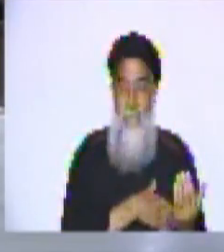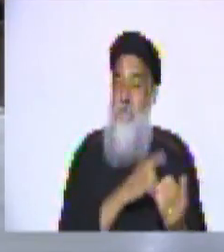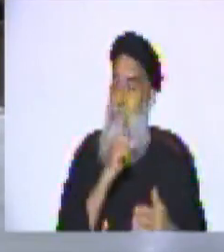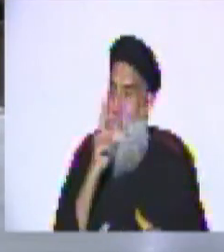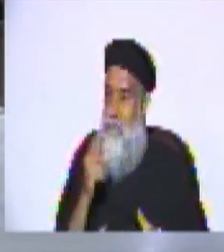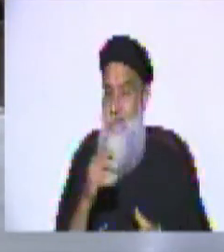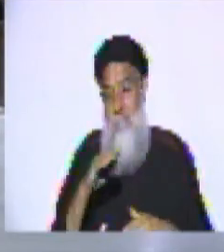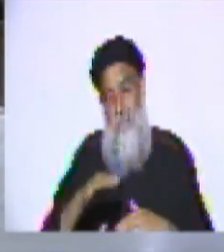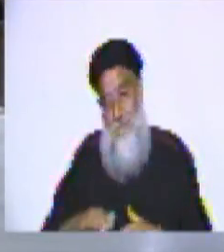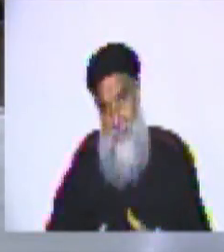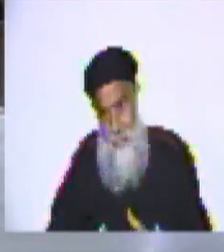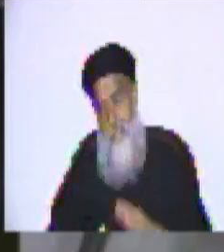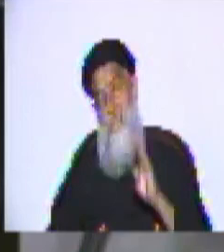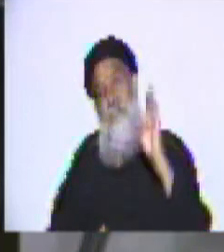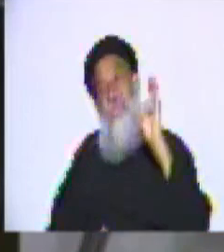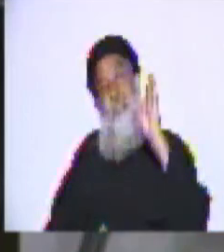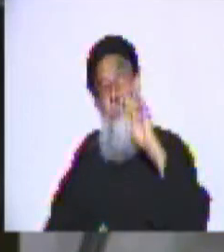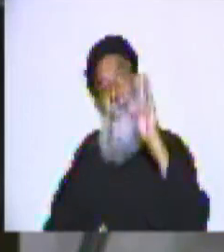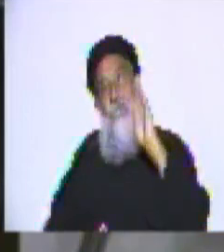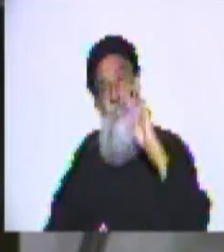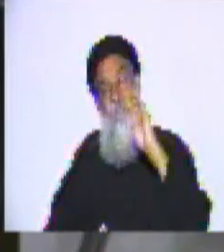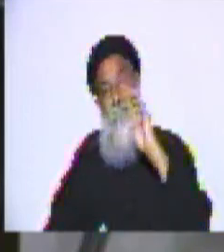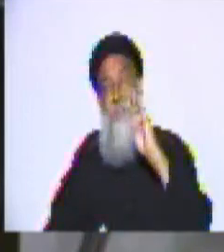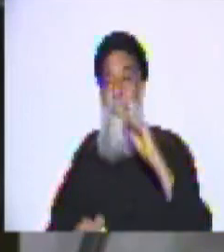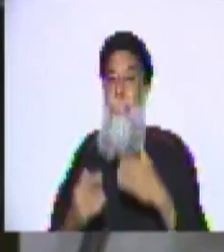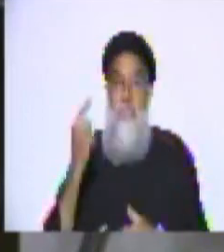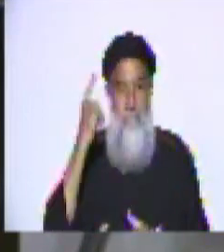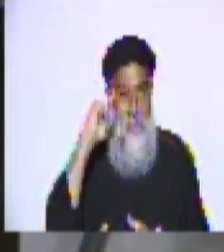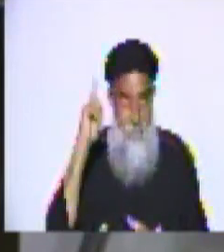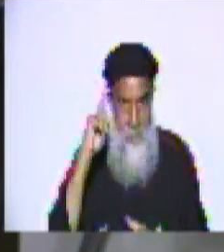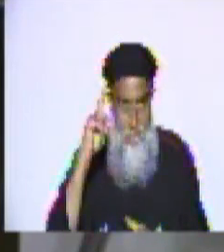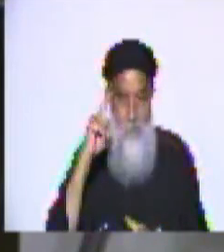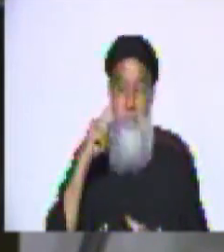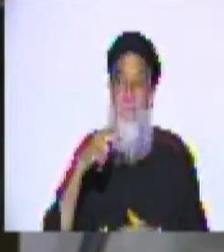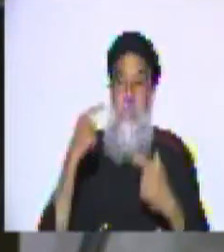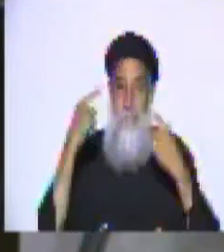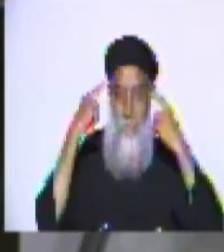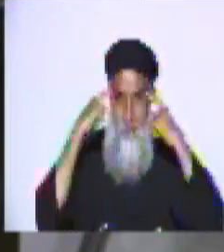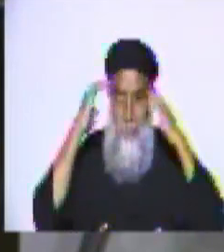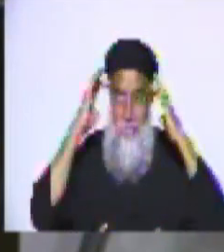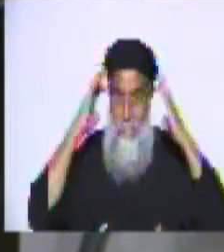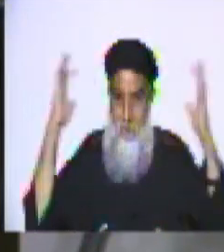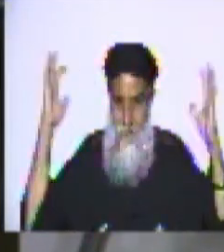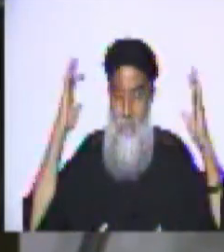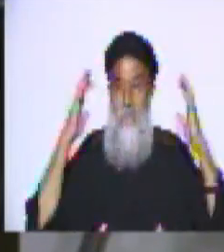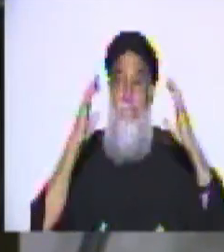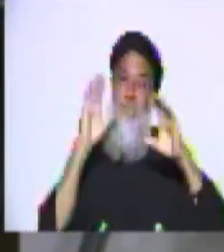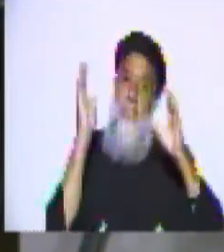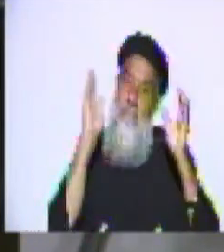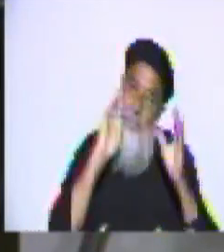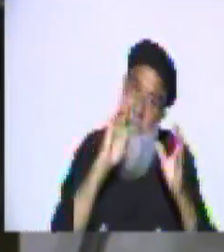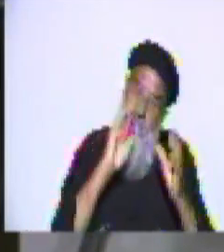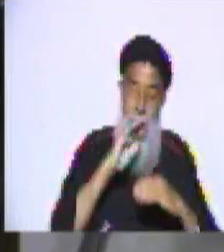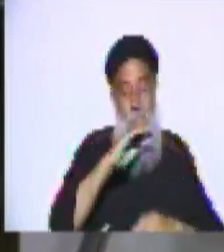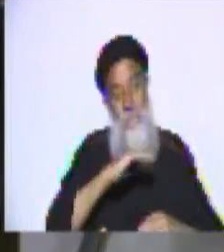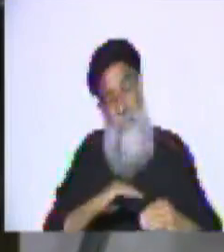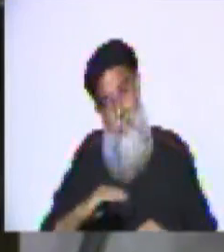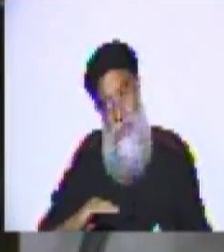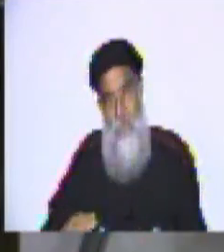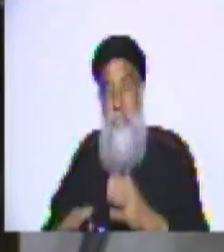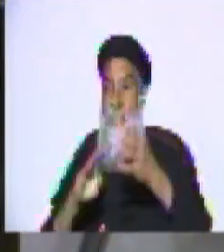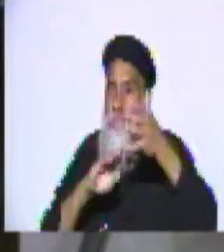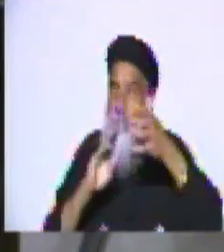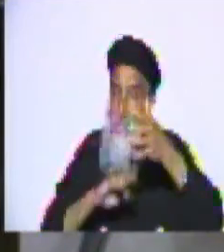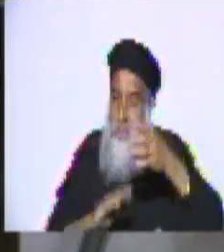تناسبهم. يعني البسطة غير العلماء، غير الفلاسفة، غير الأطفال،